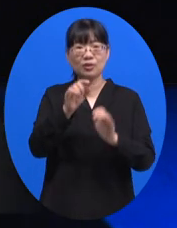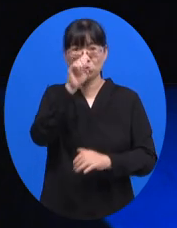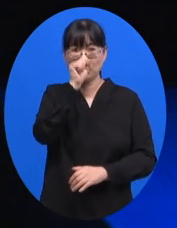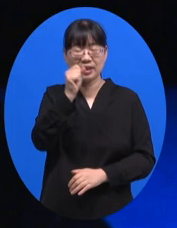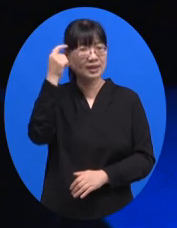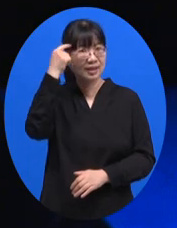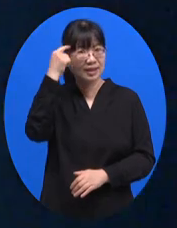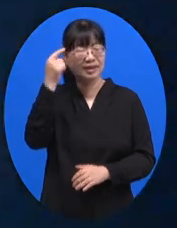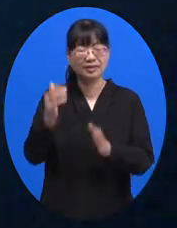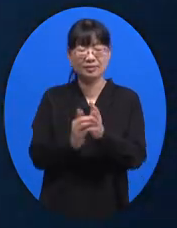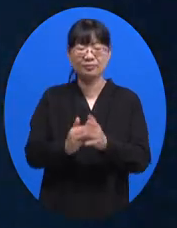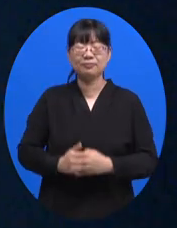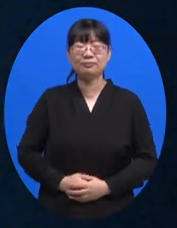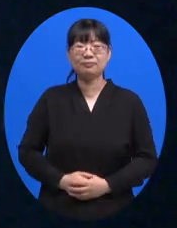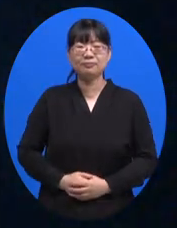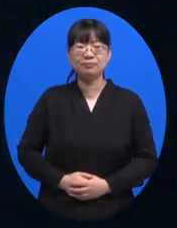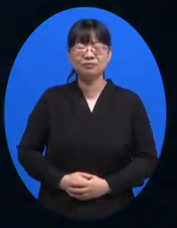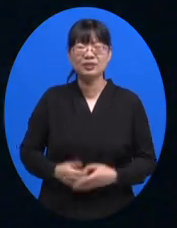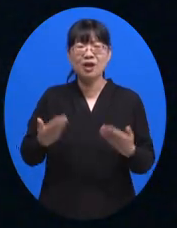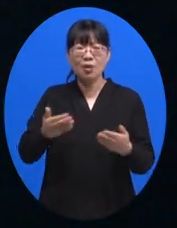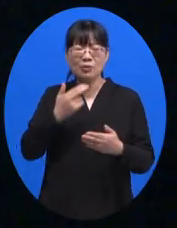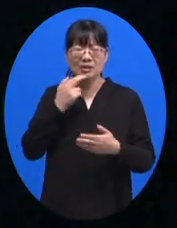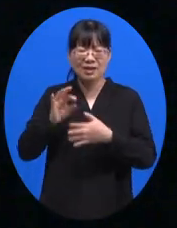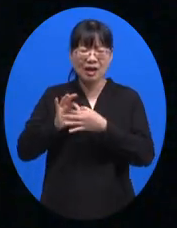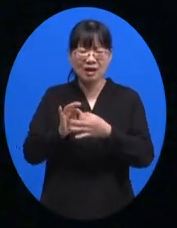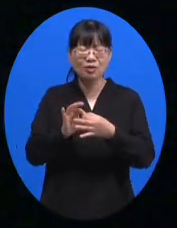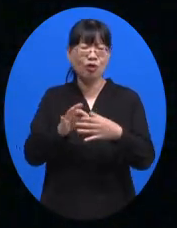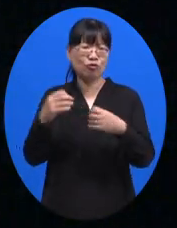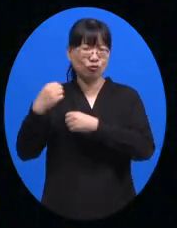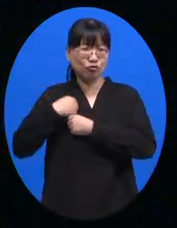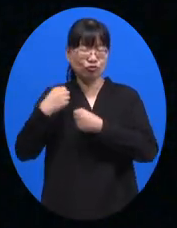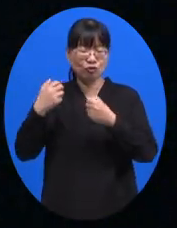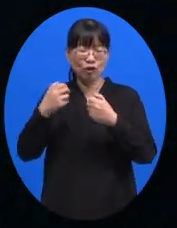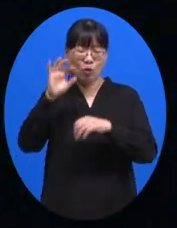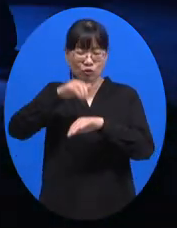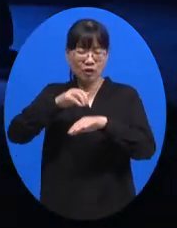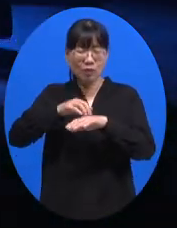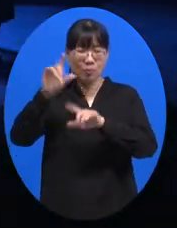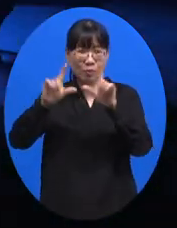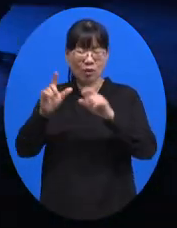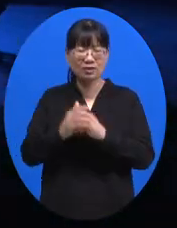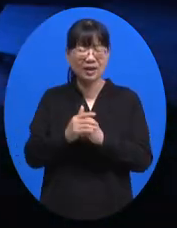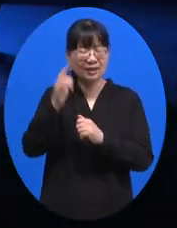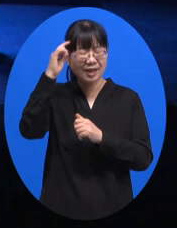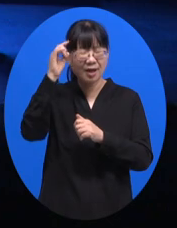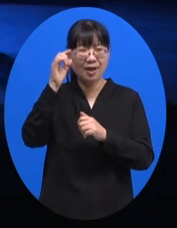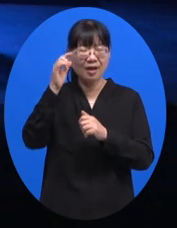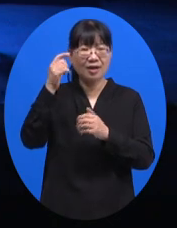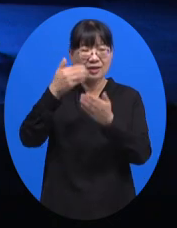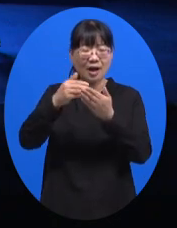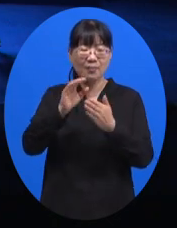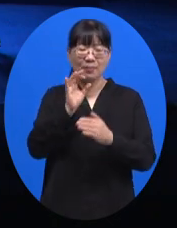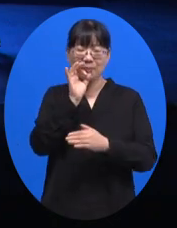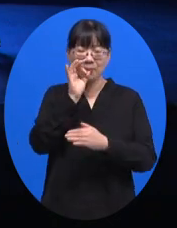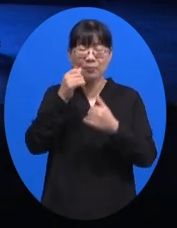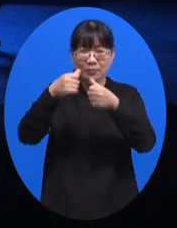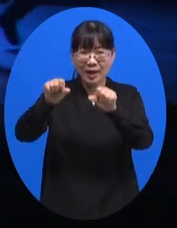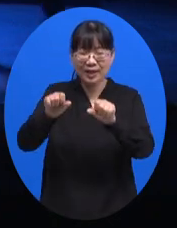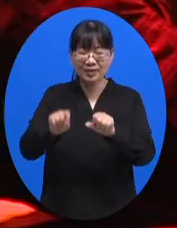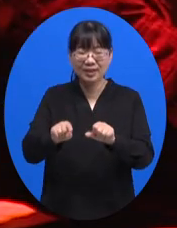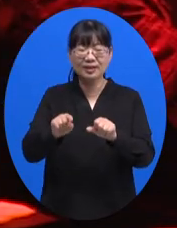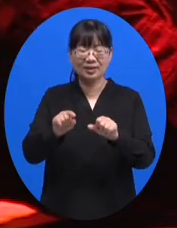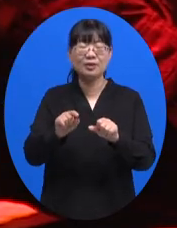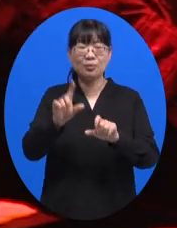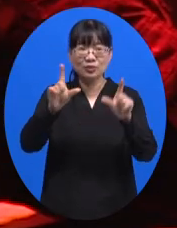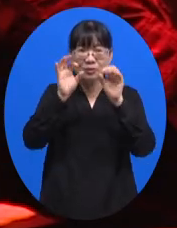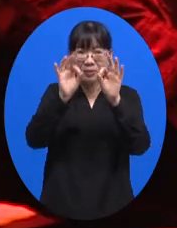좋겠다 싶었고요. 쉴 틈 없이 몰아치는 군사 훈련 장면과 상상을 깨는 무대 공간을 눈여겨보면 더 새로운 맥베스를